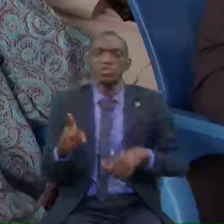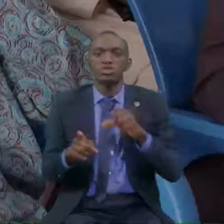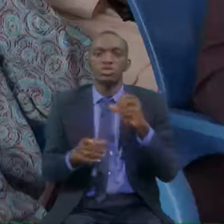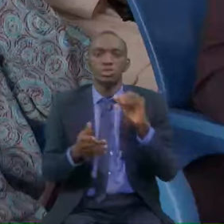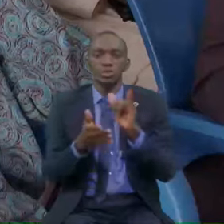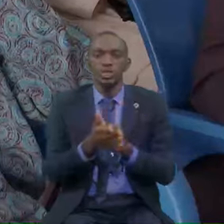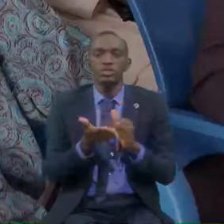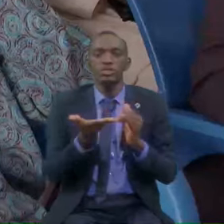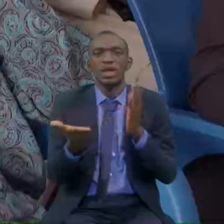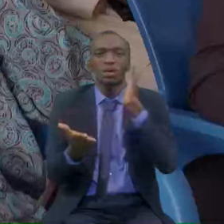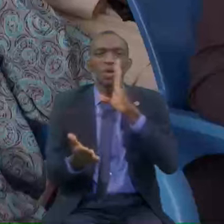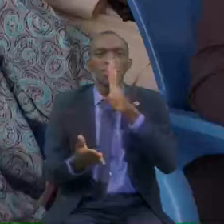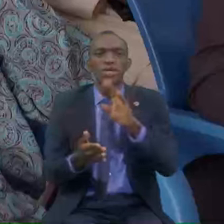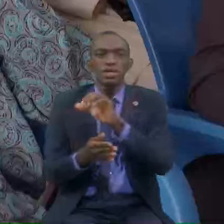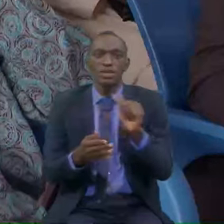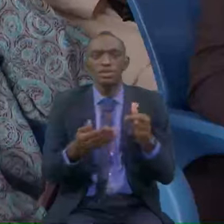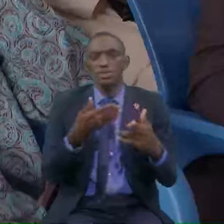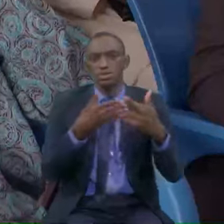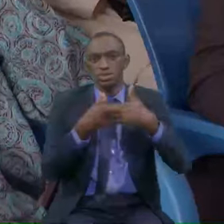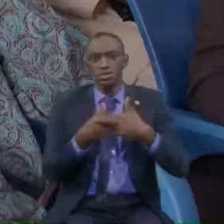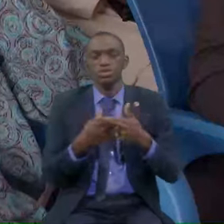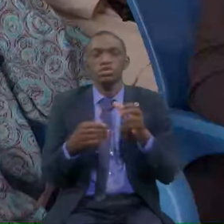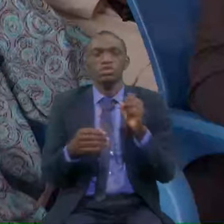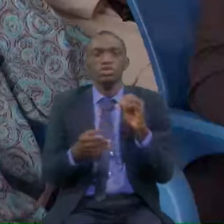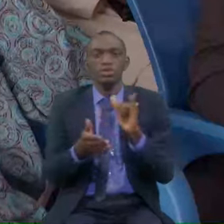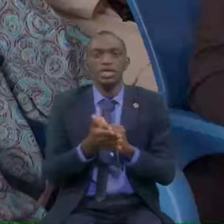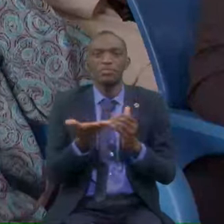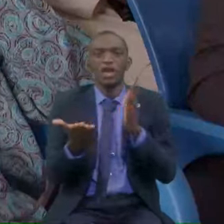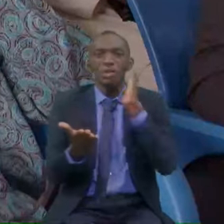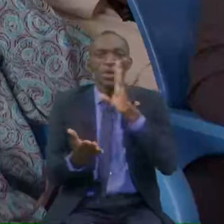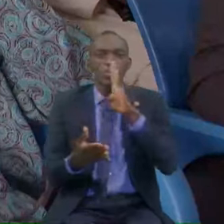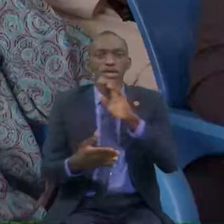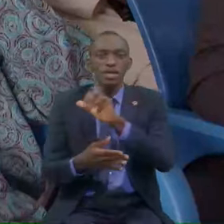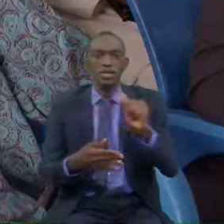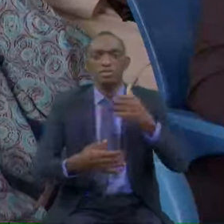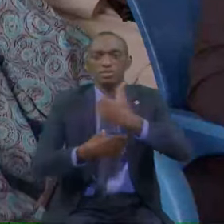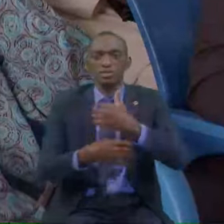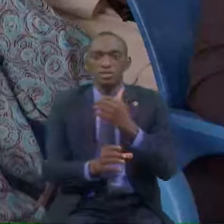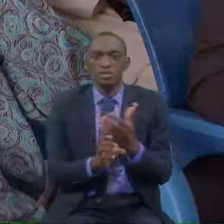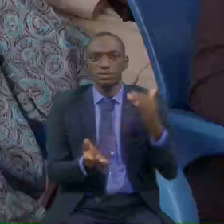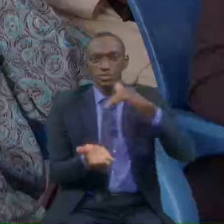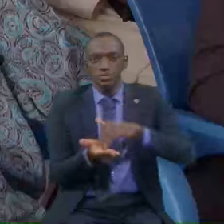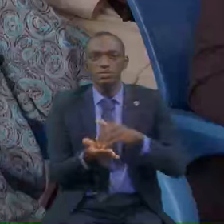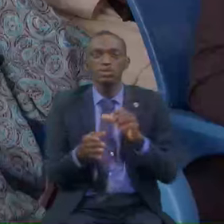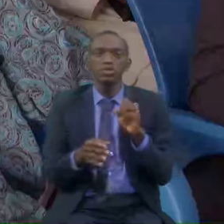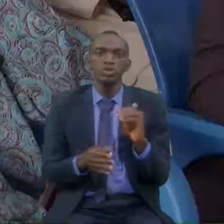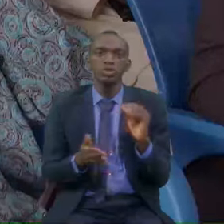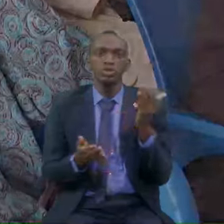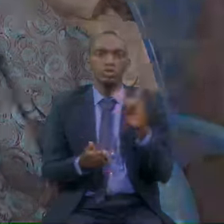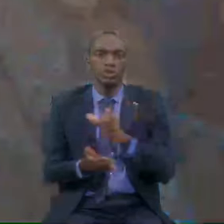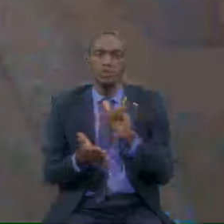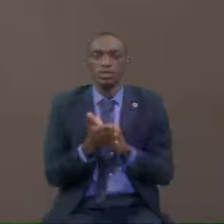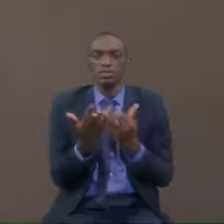une restauration, pour qu'il y ait une récréation. Alors, ceux qui se confient